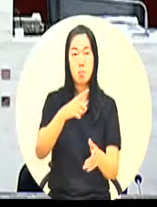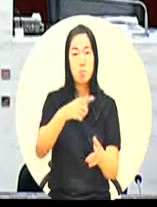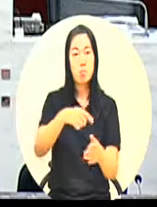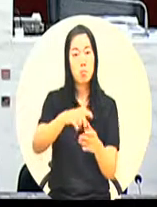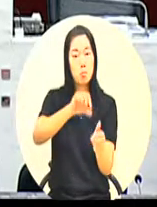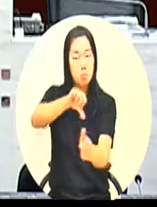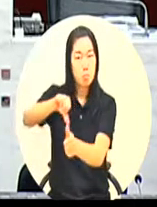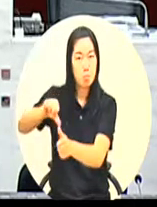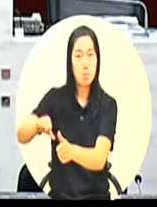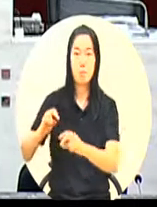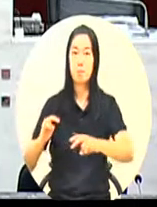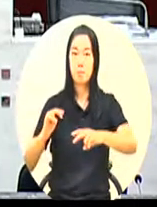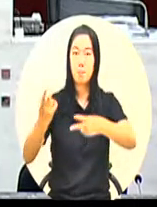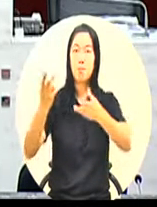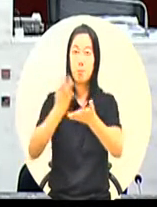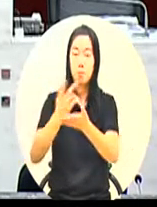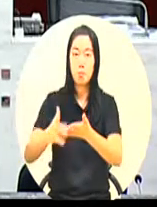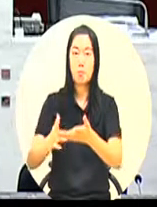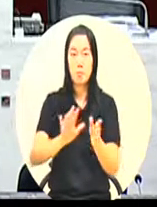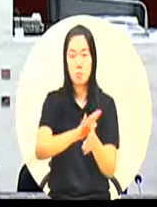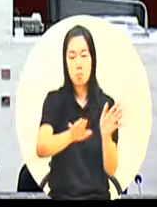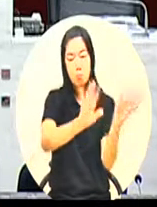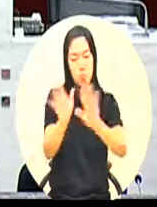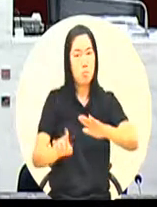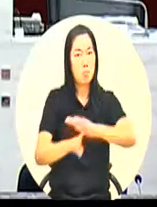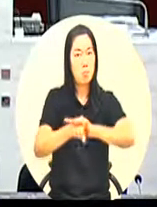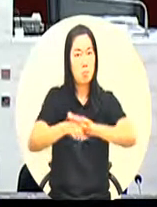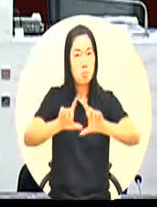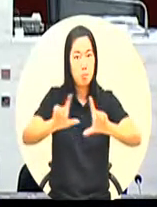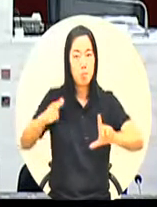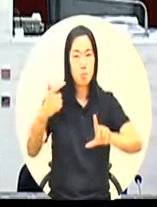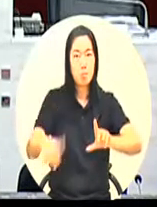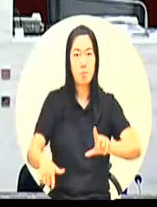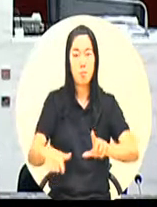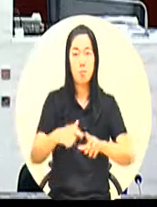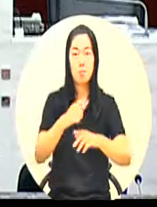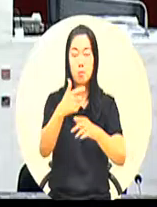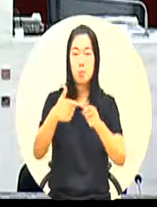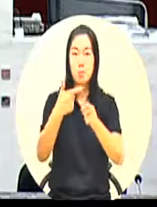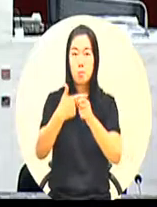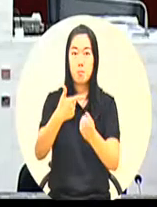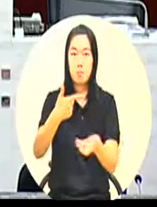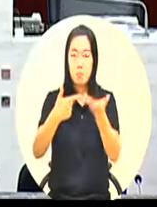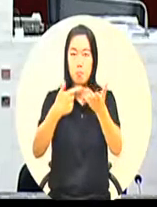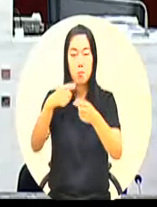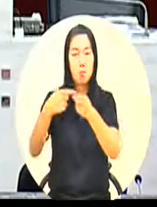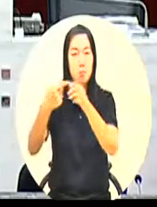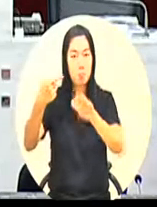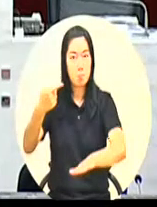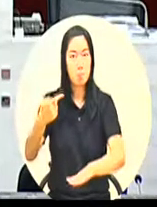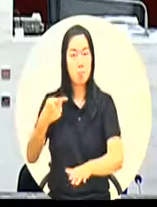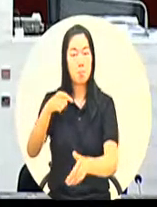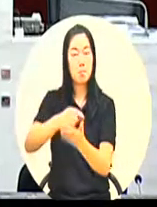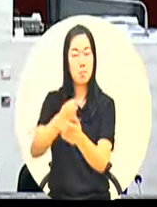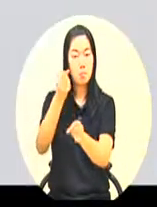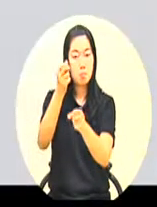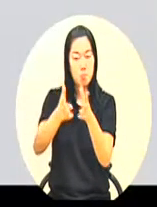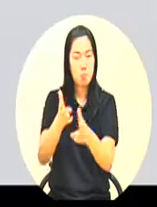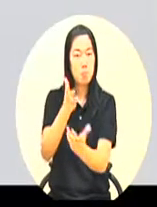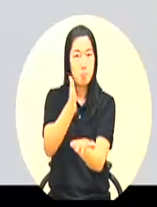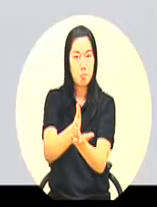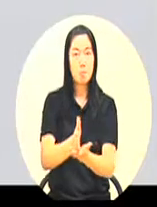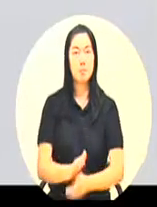为止。情节重大者，得处6个月以上1年以下停业处分。请审议。